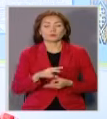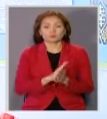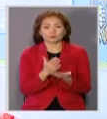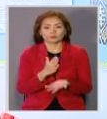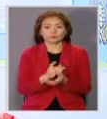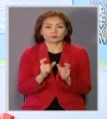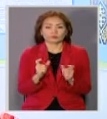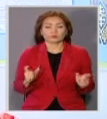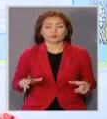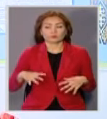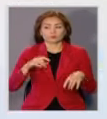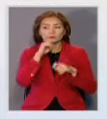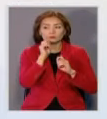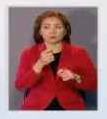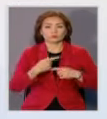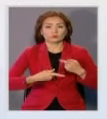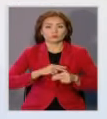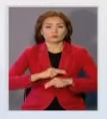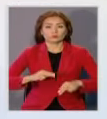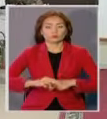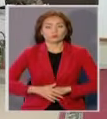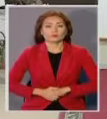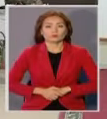книг для школьников были подарены потомкам учителей.